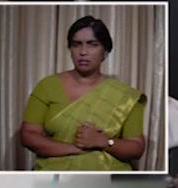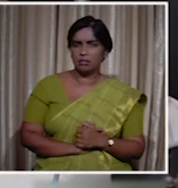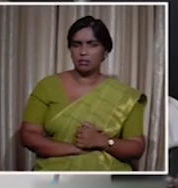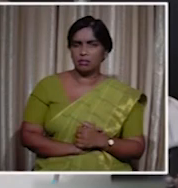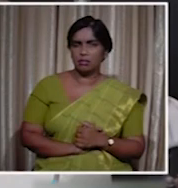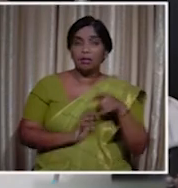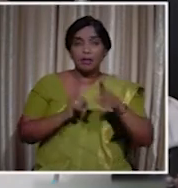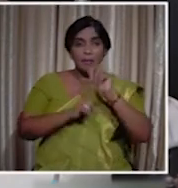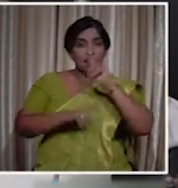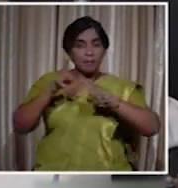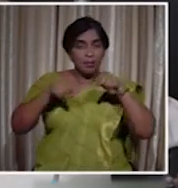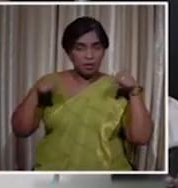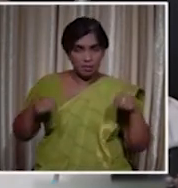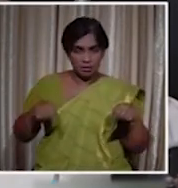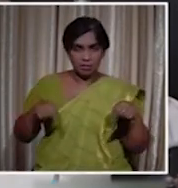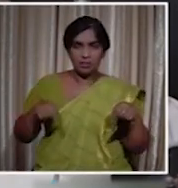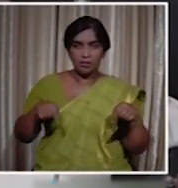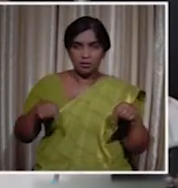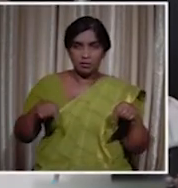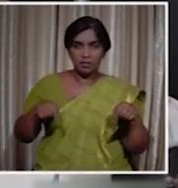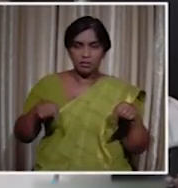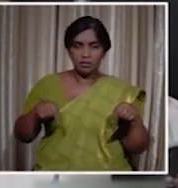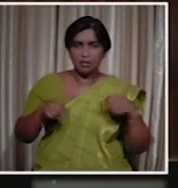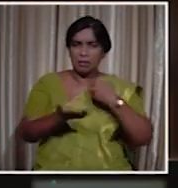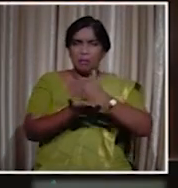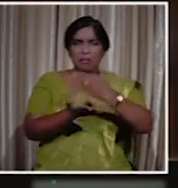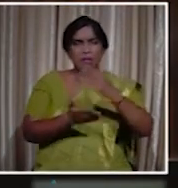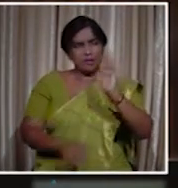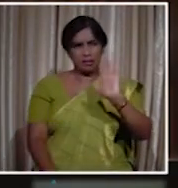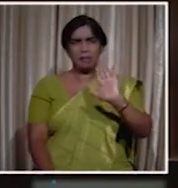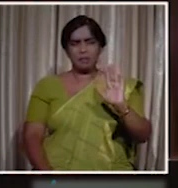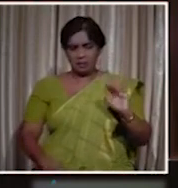මේ සභාවේ බාධා කරන්න එපා.